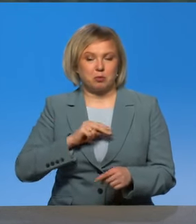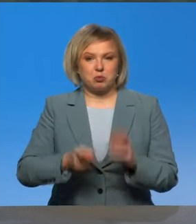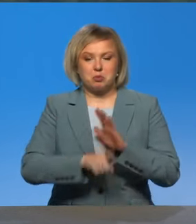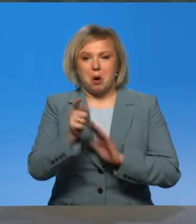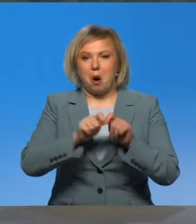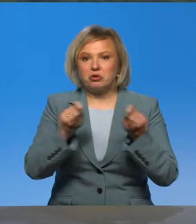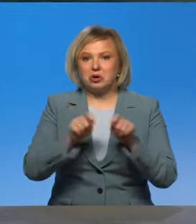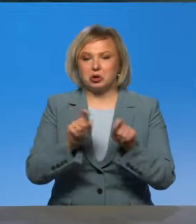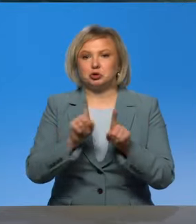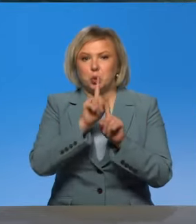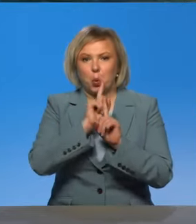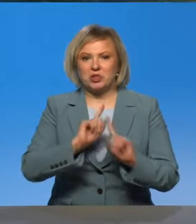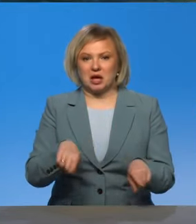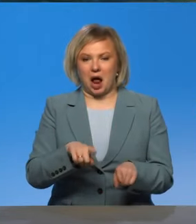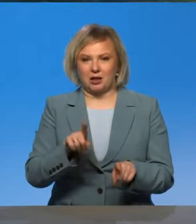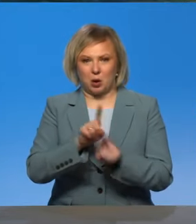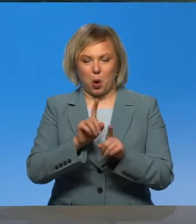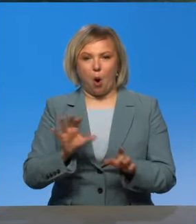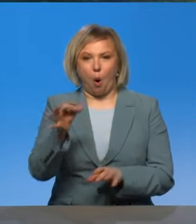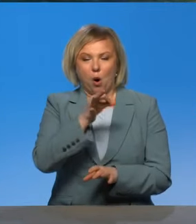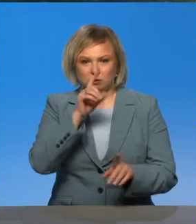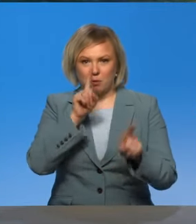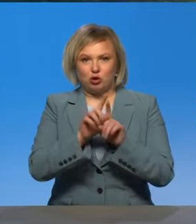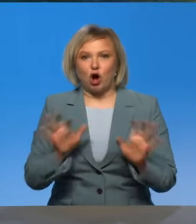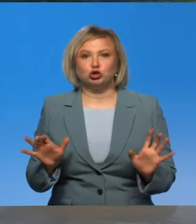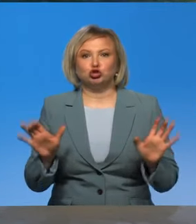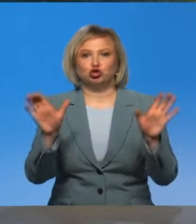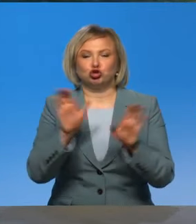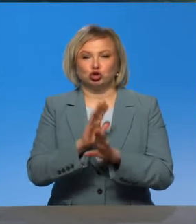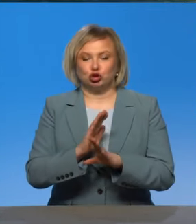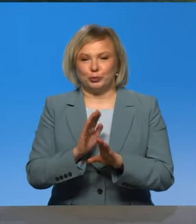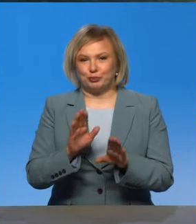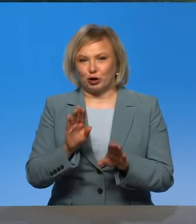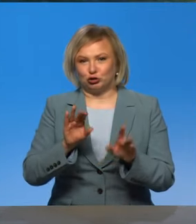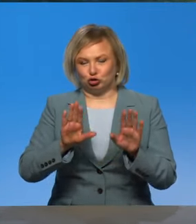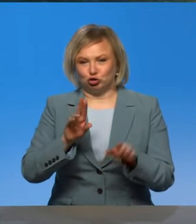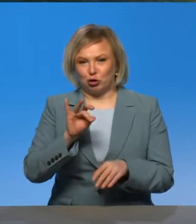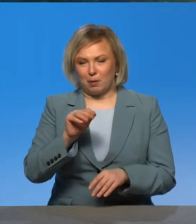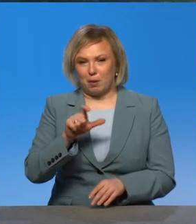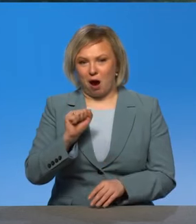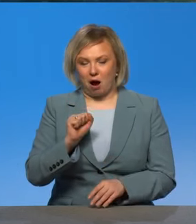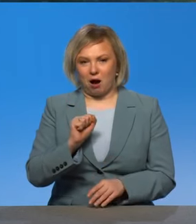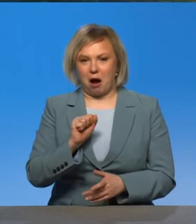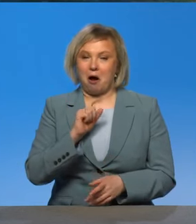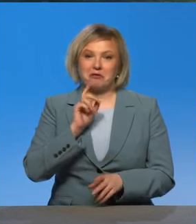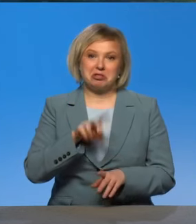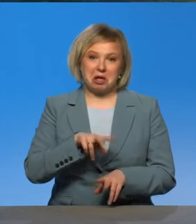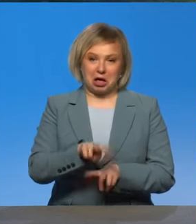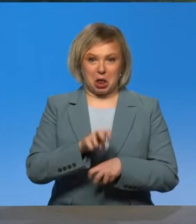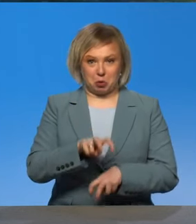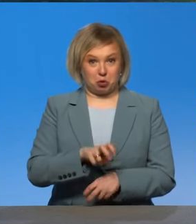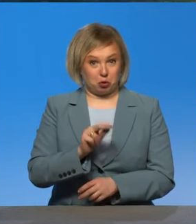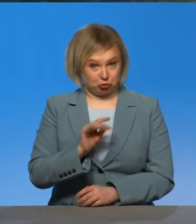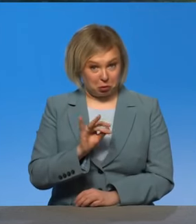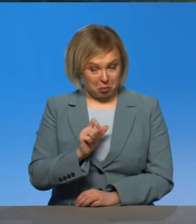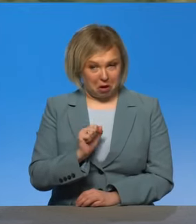на черепашку, да, который делится на кусок, на кенгуру, я бы сказал. Индонезии, на кенгуру. Мне почему-то черепашка напоминает. Ну, может быть,